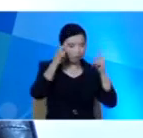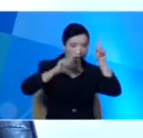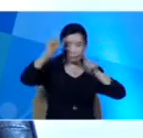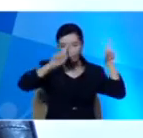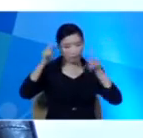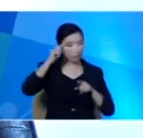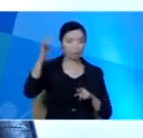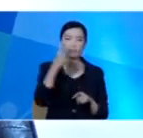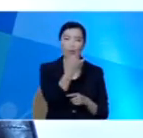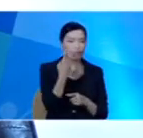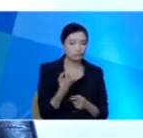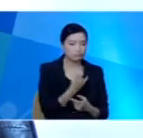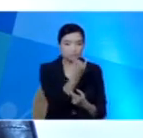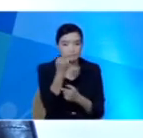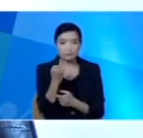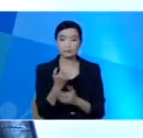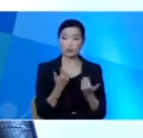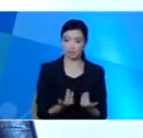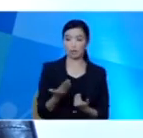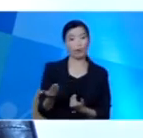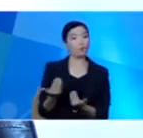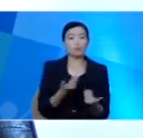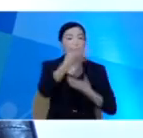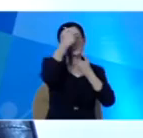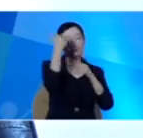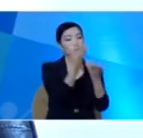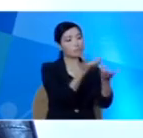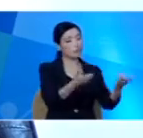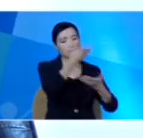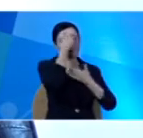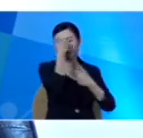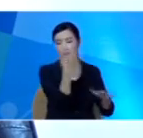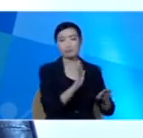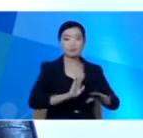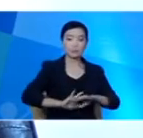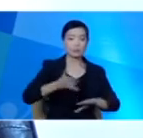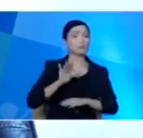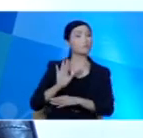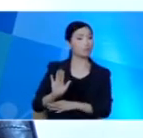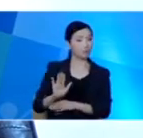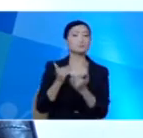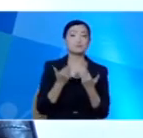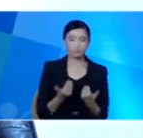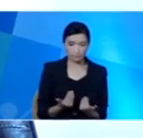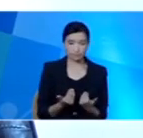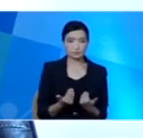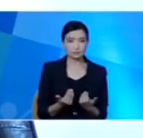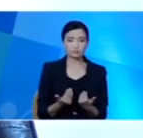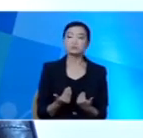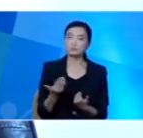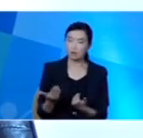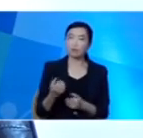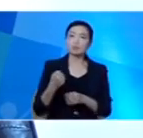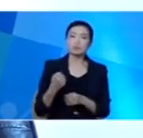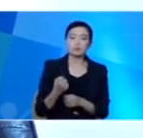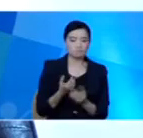าบอไปกับโลกแห่งวัตถุดังนั้นตอนนี้ลูกไม่ต้องสนใจวัตถุอะไรแล้วธรรมชาติของลูกณตอนนี้เนี่ยทำให้ลูก